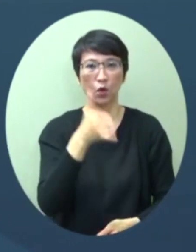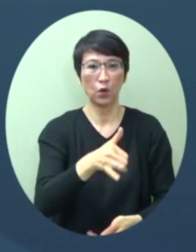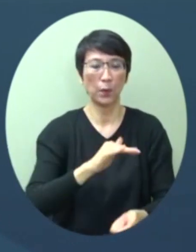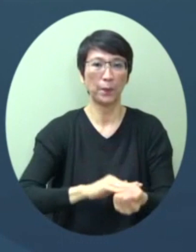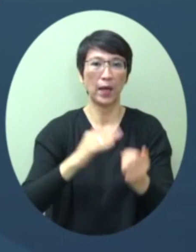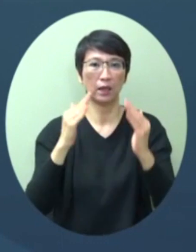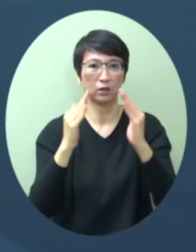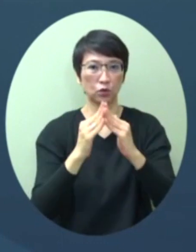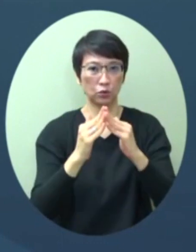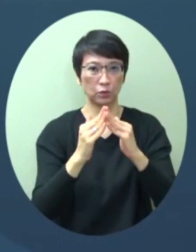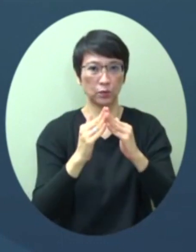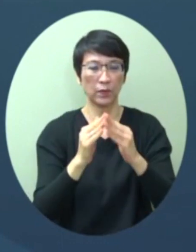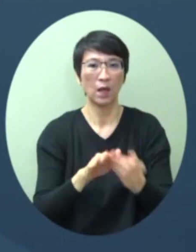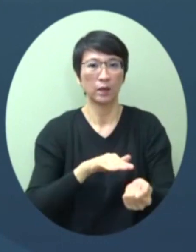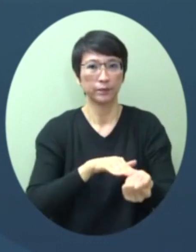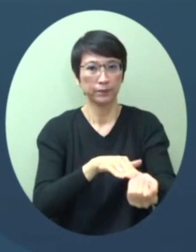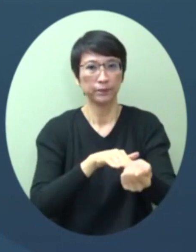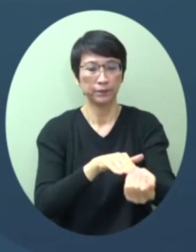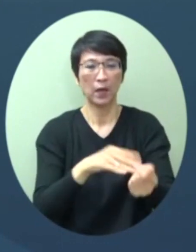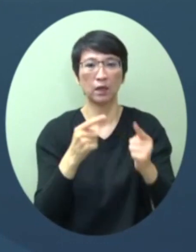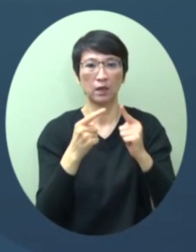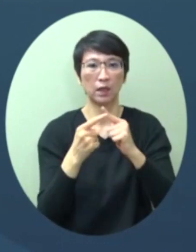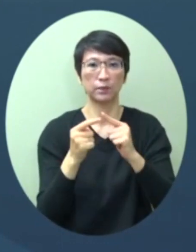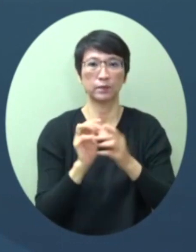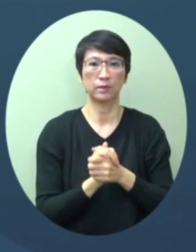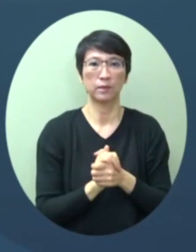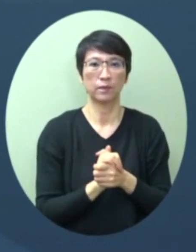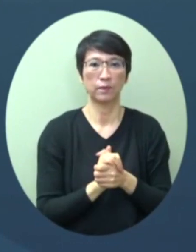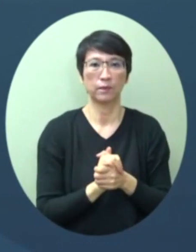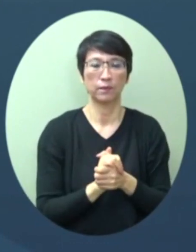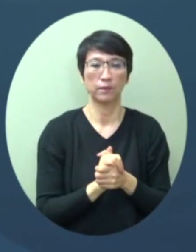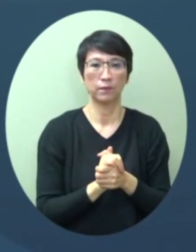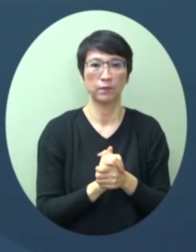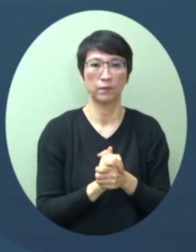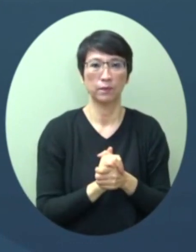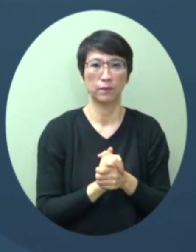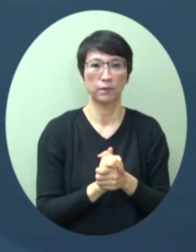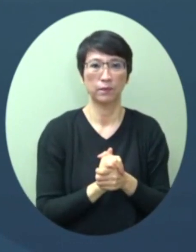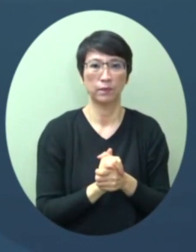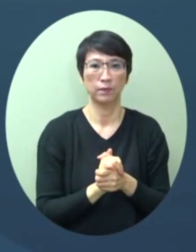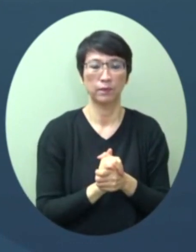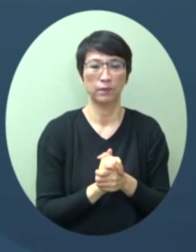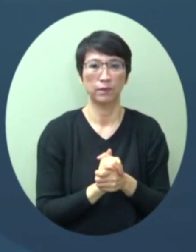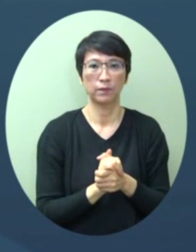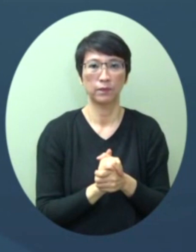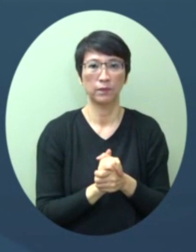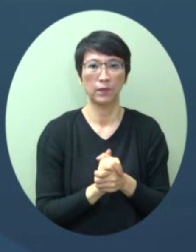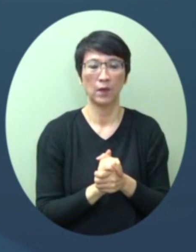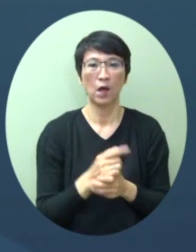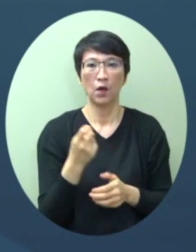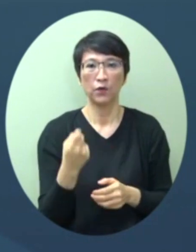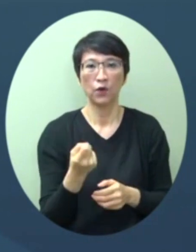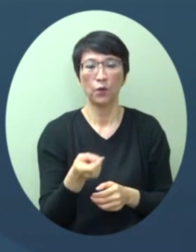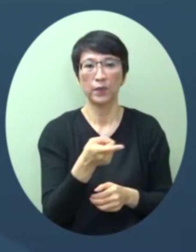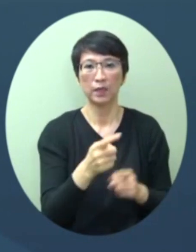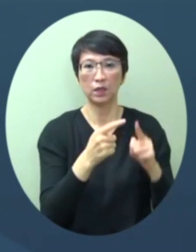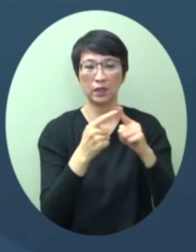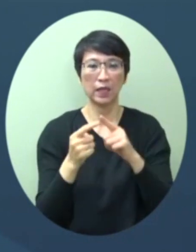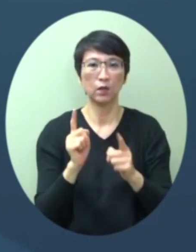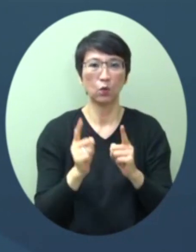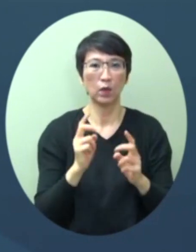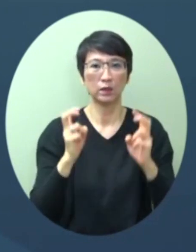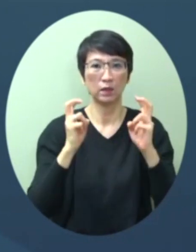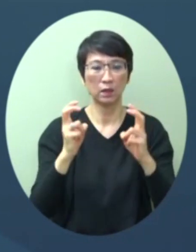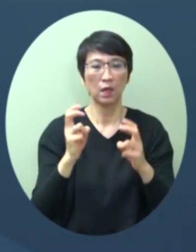诊所来到去求诊的人士是可以用的以色这些市民或者其他交通工